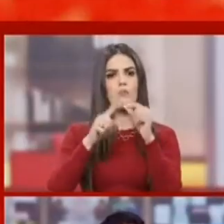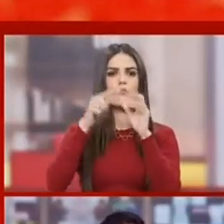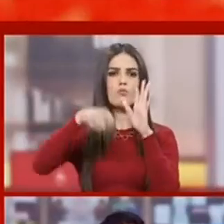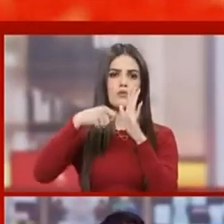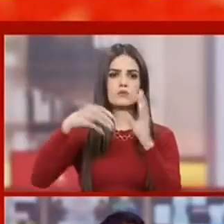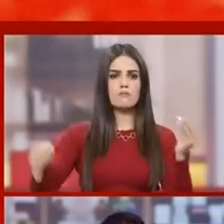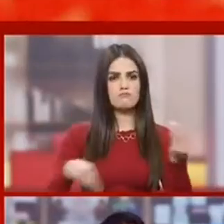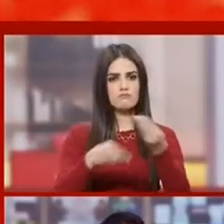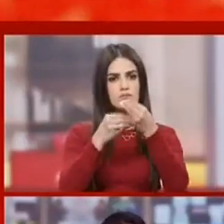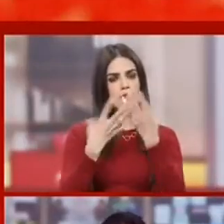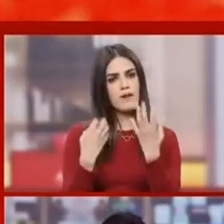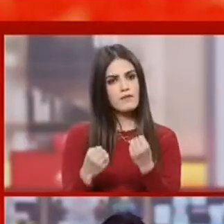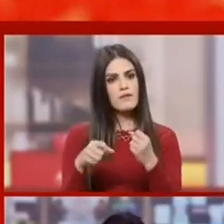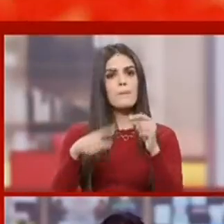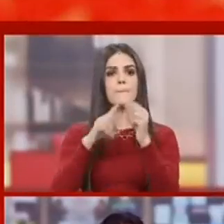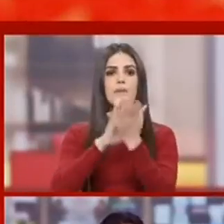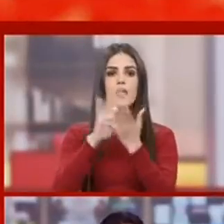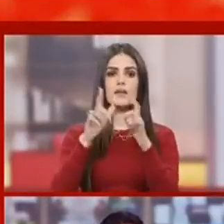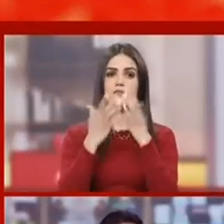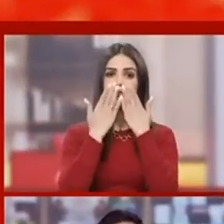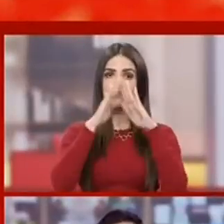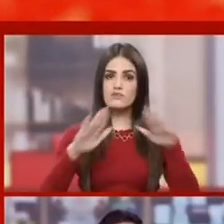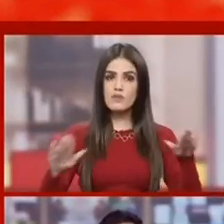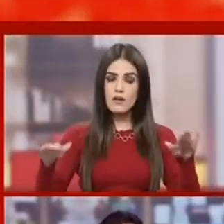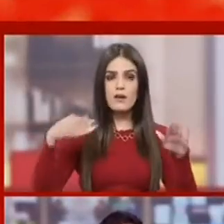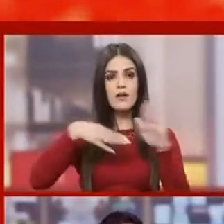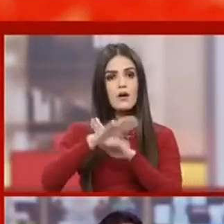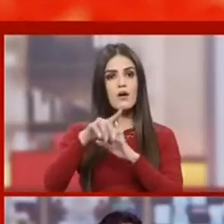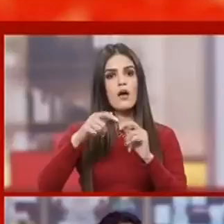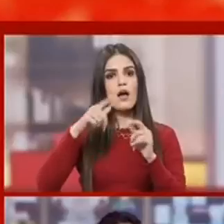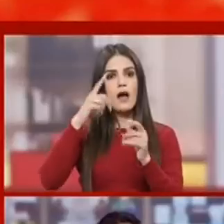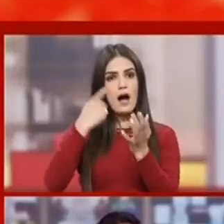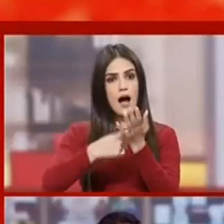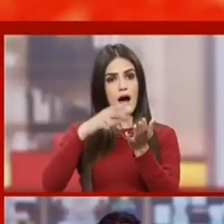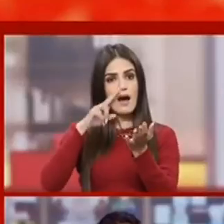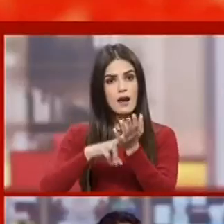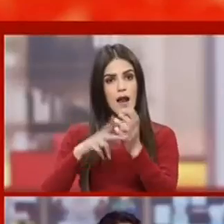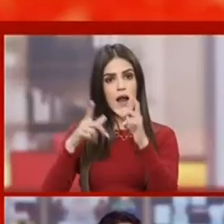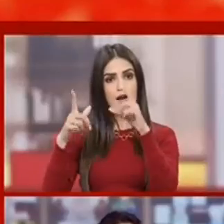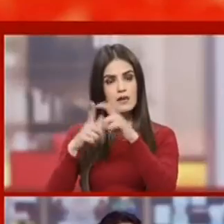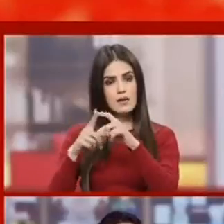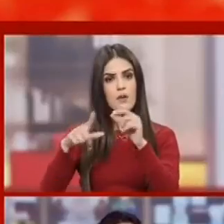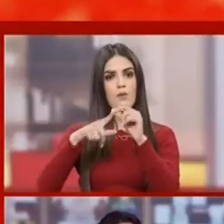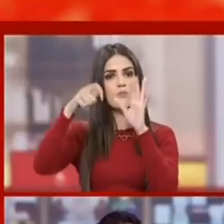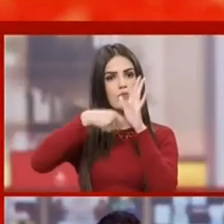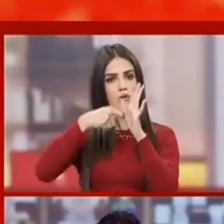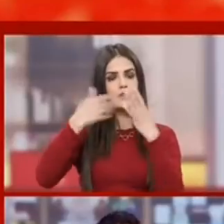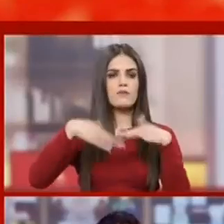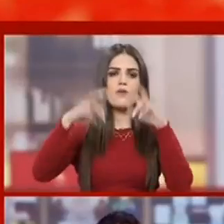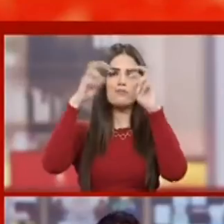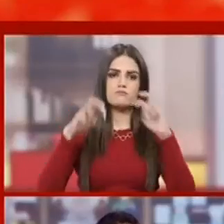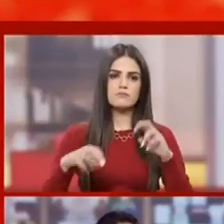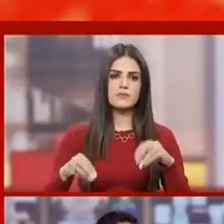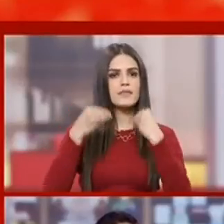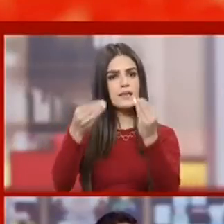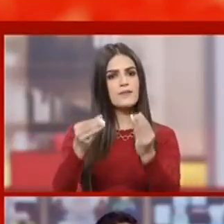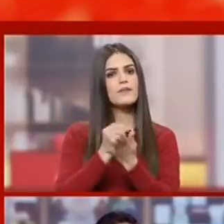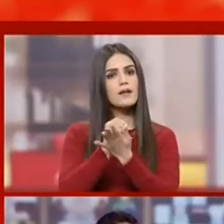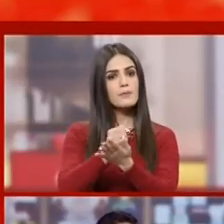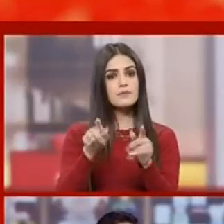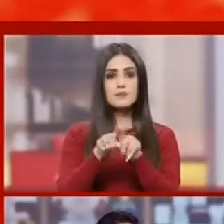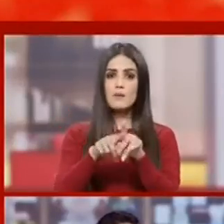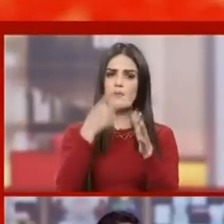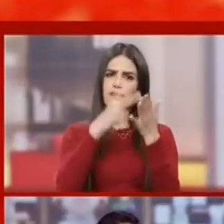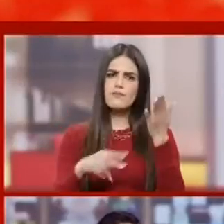शामिल किये जाएंगे पिएसडी शात्रों को लॉंग टर्म आर एंडी प्रोजेक्ट में वरीता दी जाएगी साथी